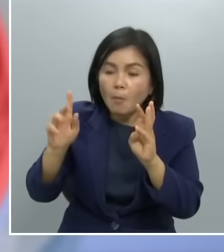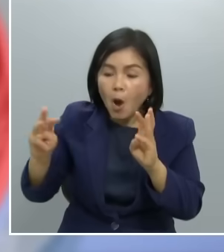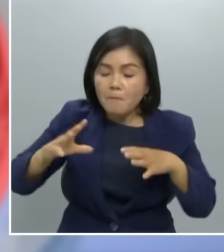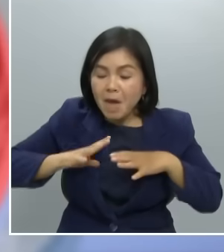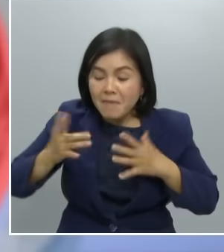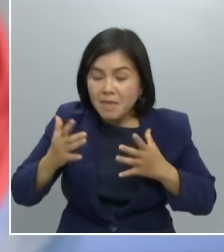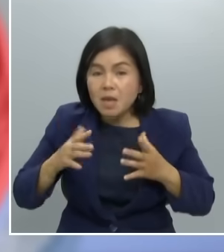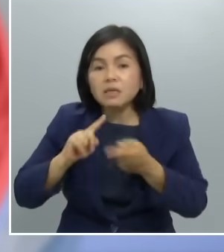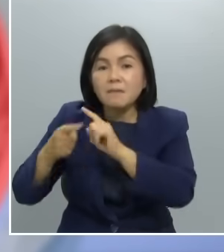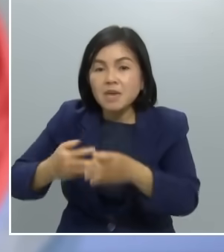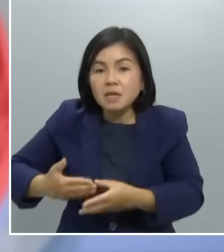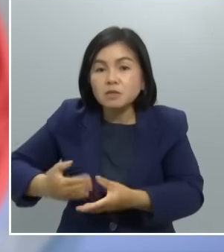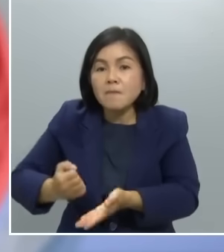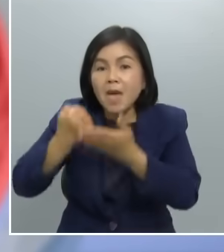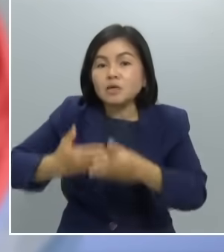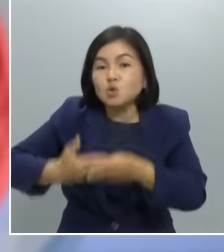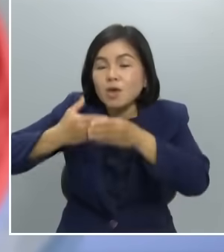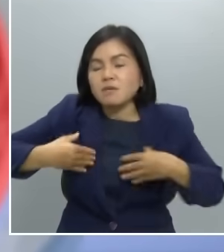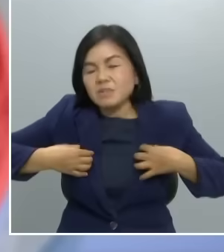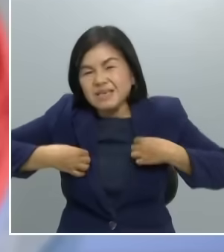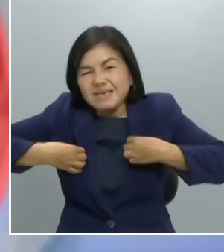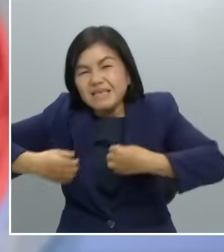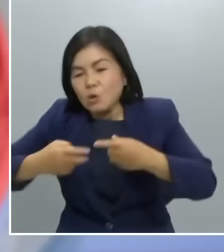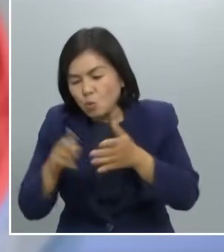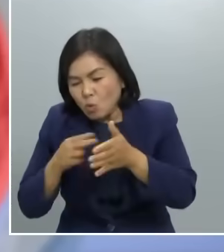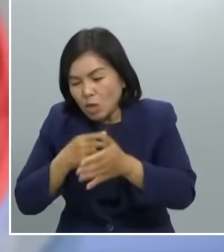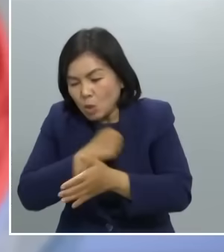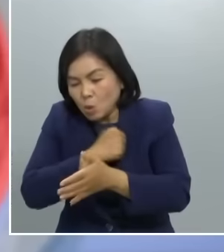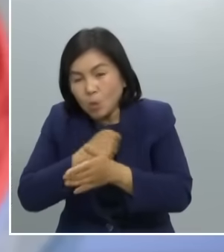ให้เขาเพื่อนหิ้วแล้วพาวิ่งอีก4กิโล ค่ะ 4กิโลนี่